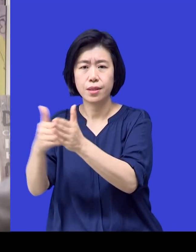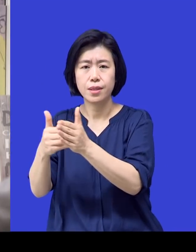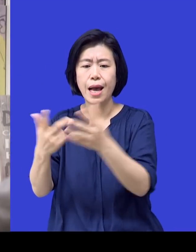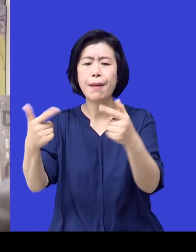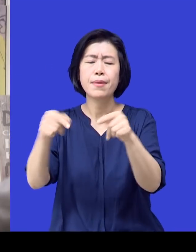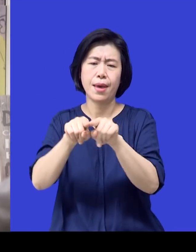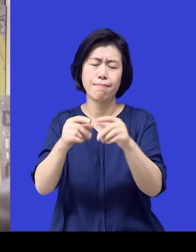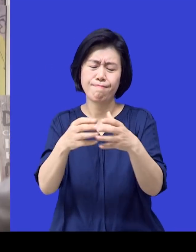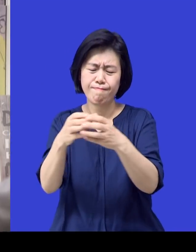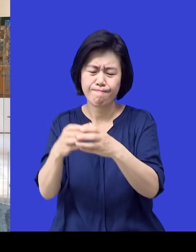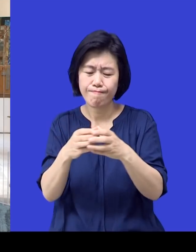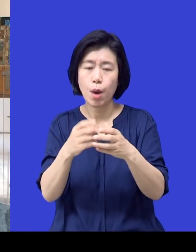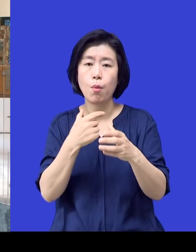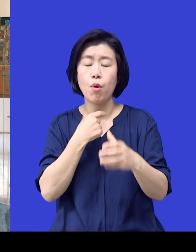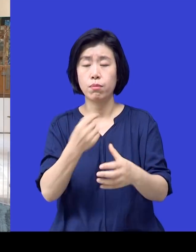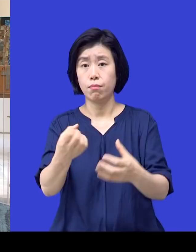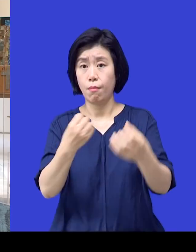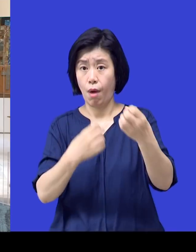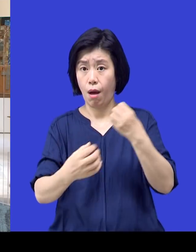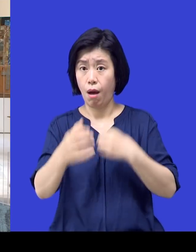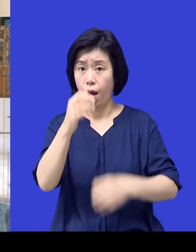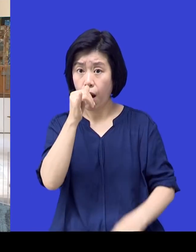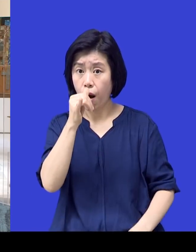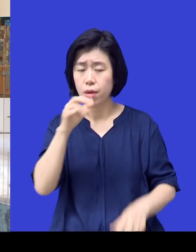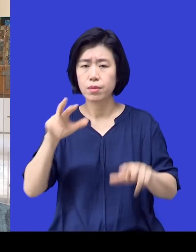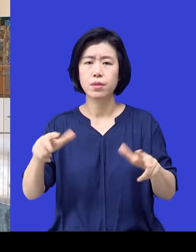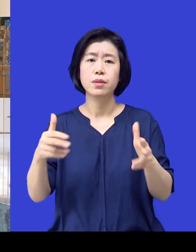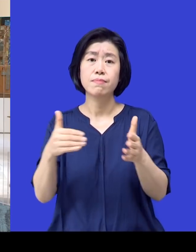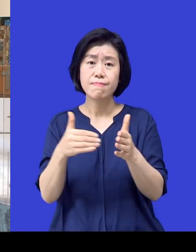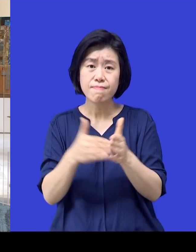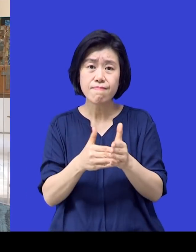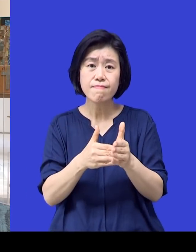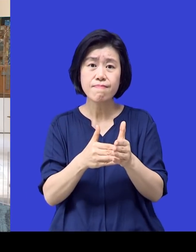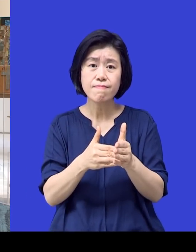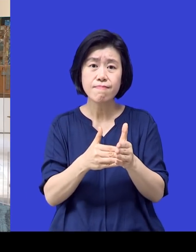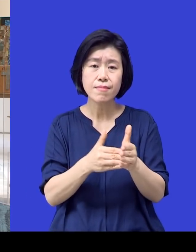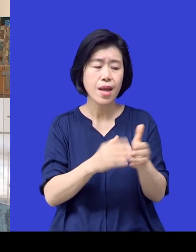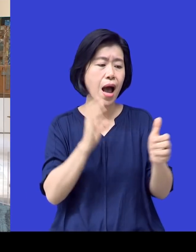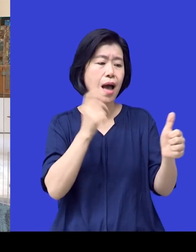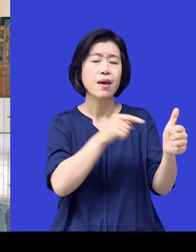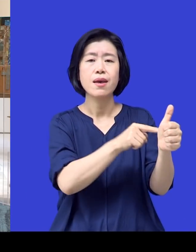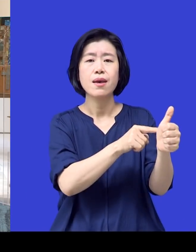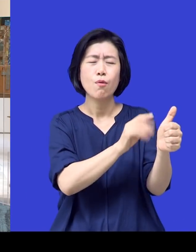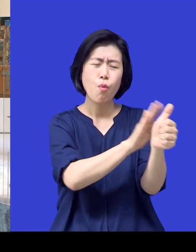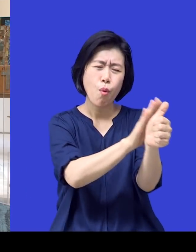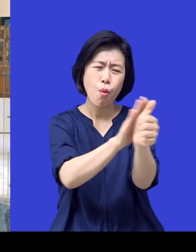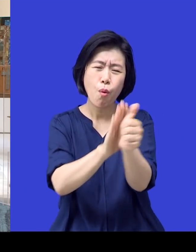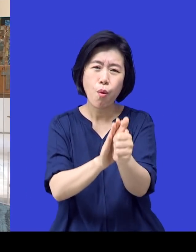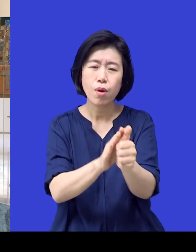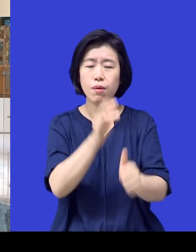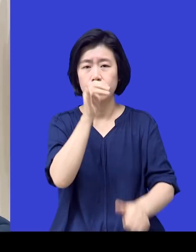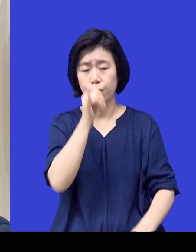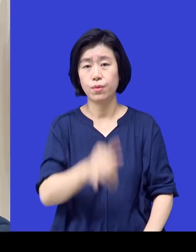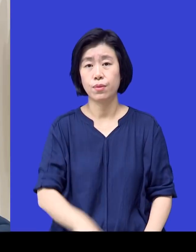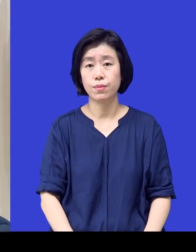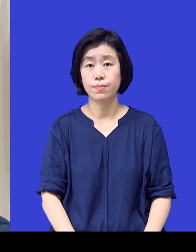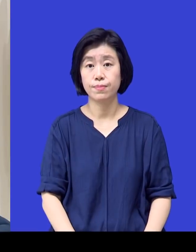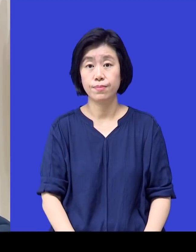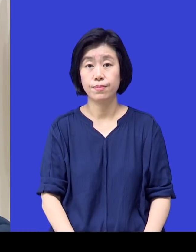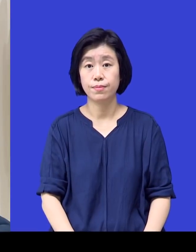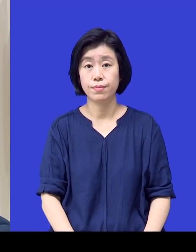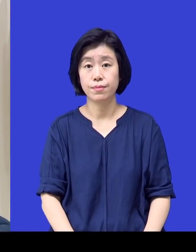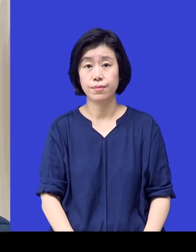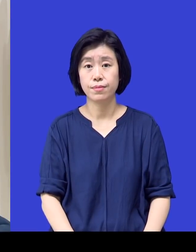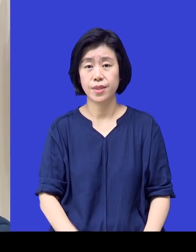하면서 계속 목사님과 함께 사역을 하고 있어요. 그런 분들이